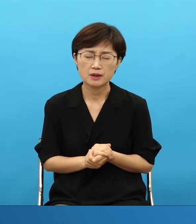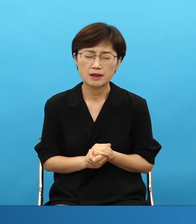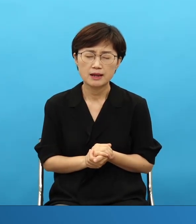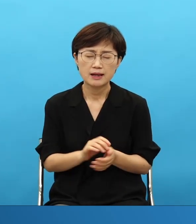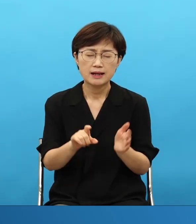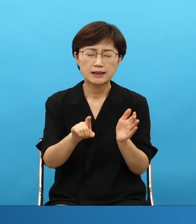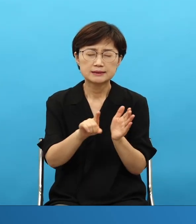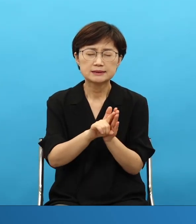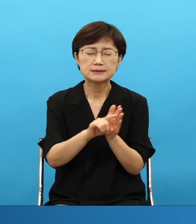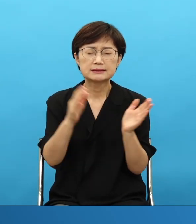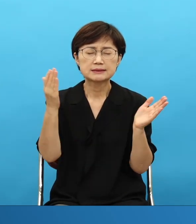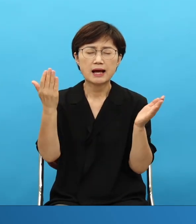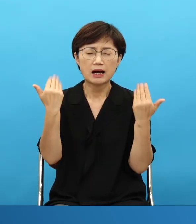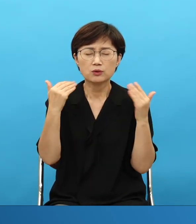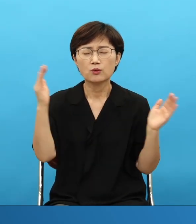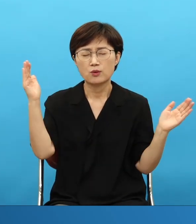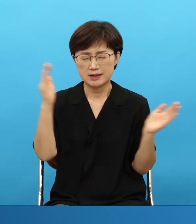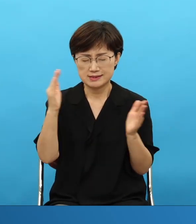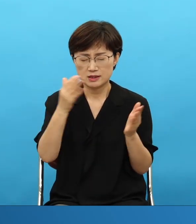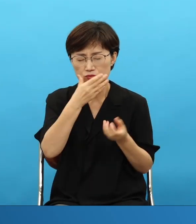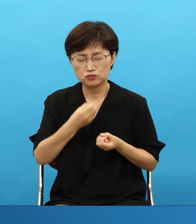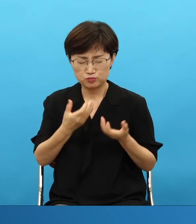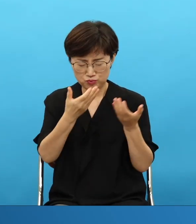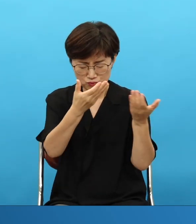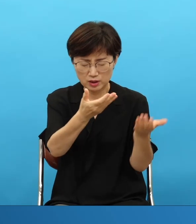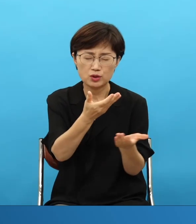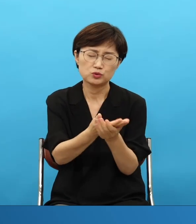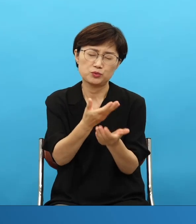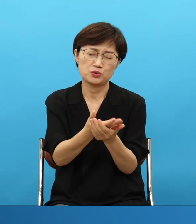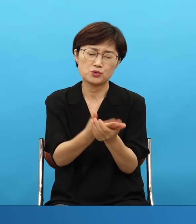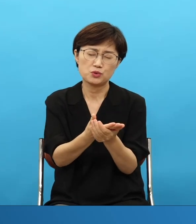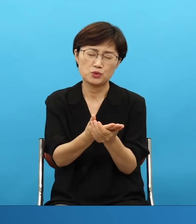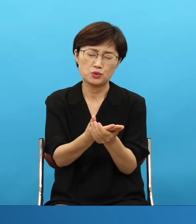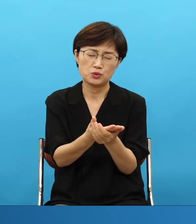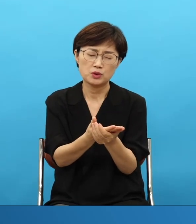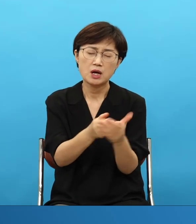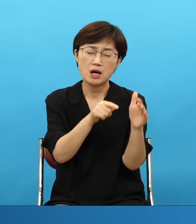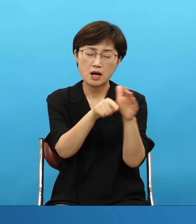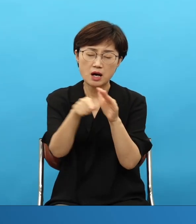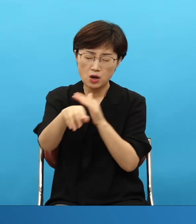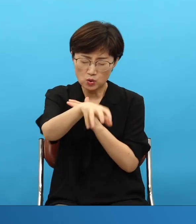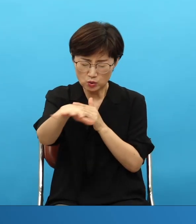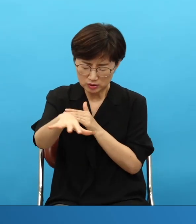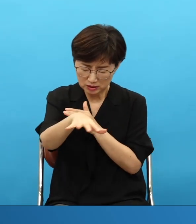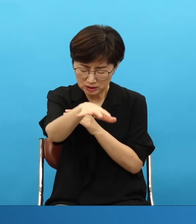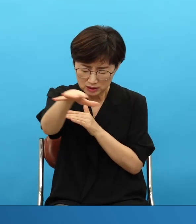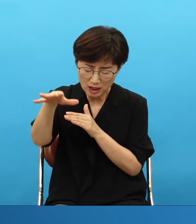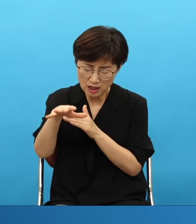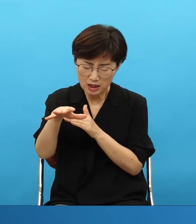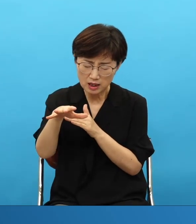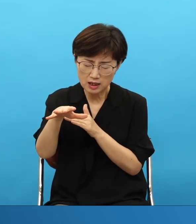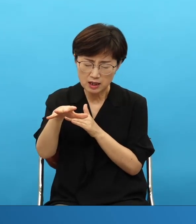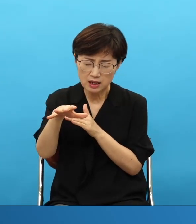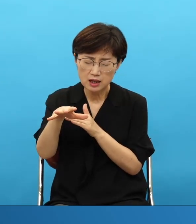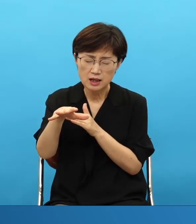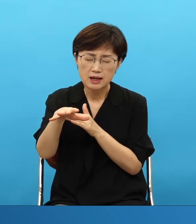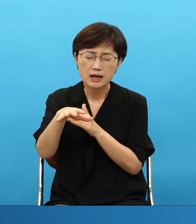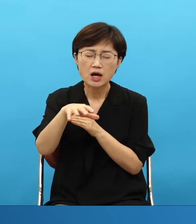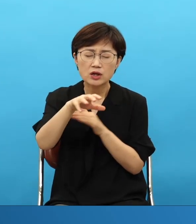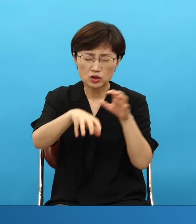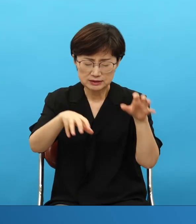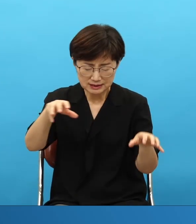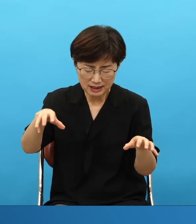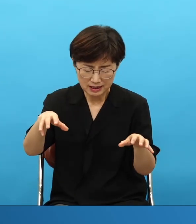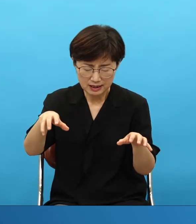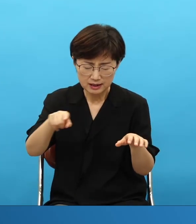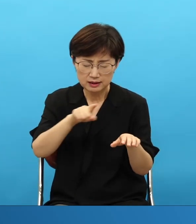신학생들을 축복하시어 가는 곳마다 교회와 현장, 세계 서밋들을 살리게 하옵소서.